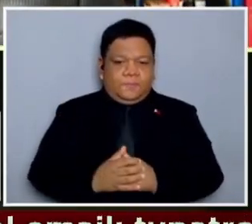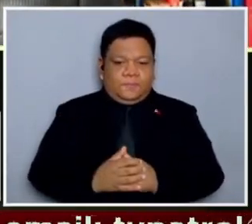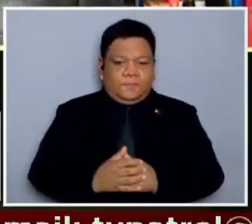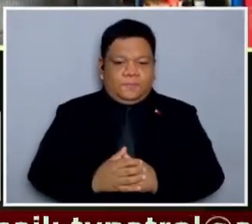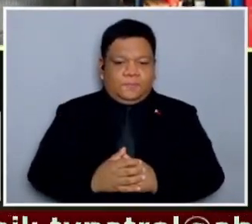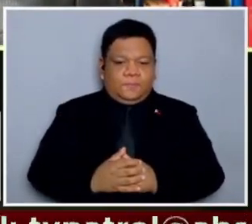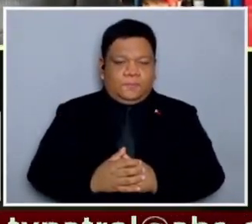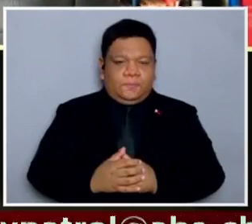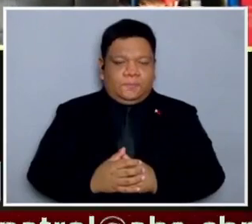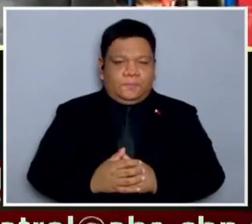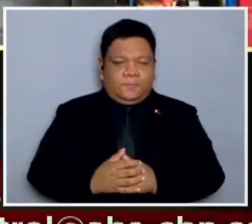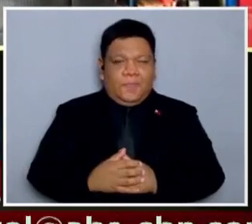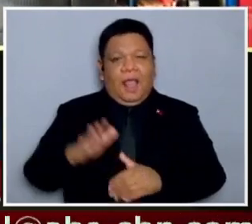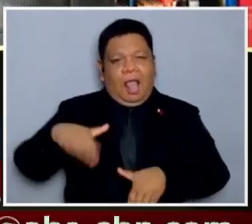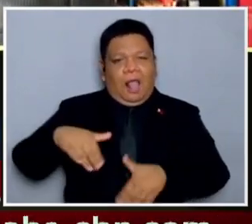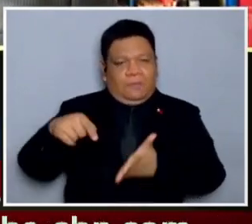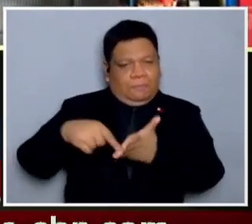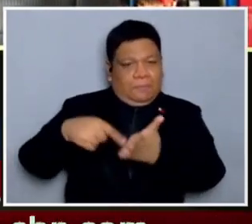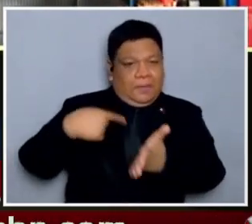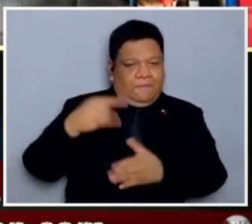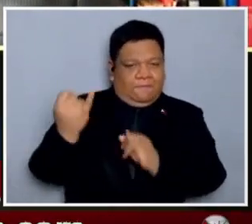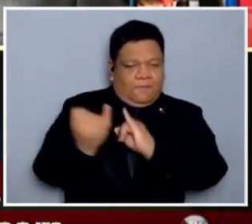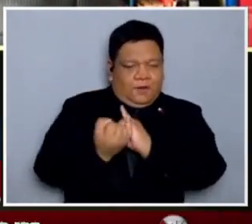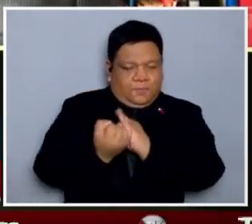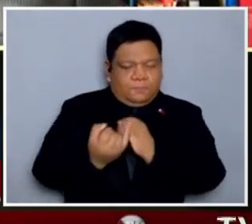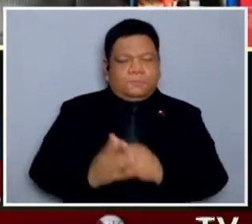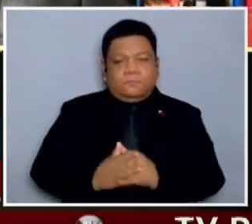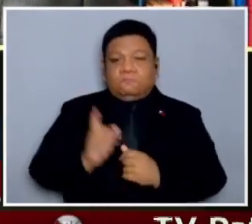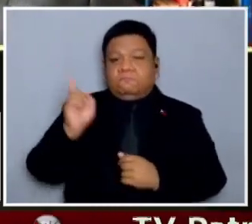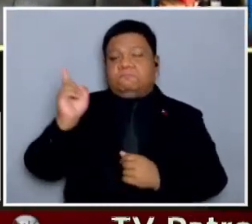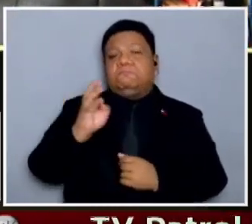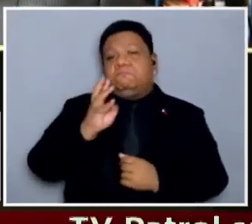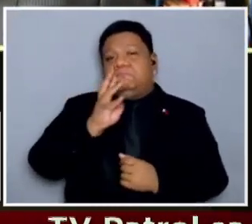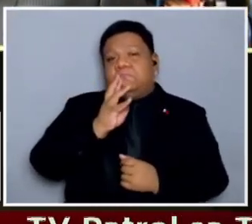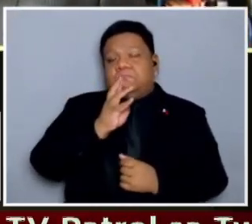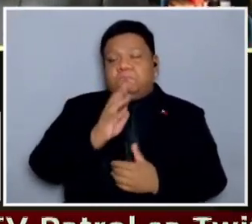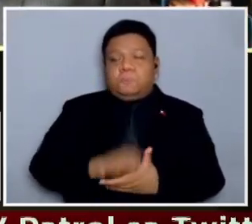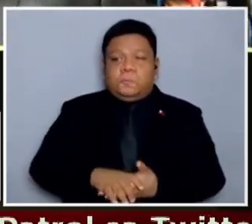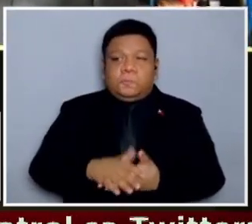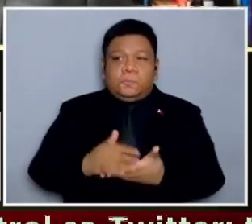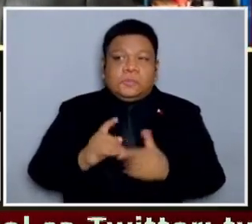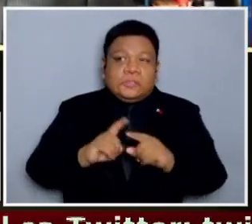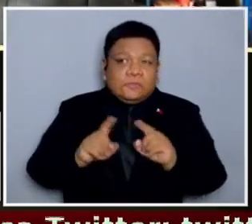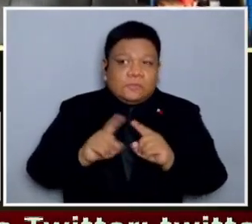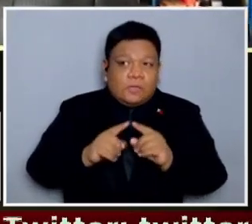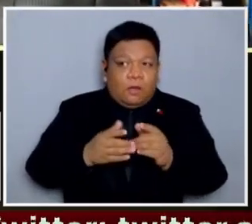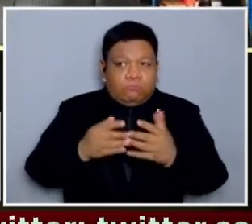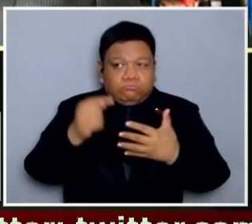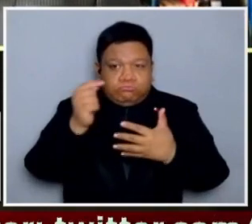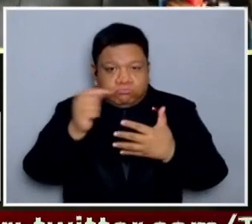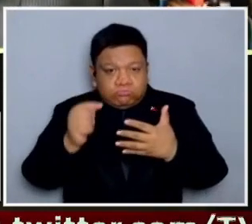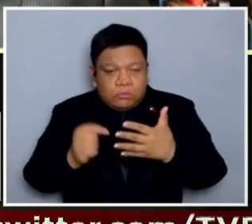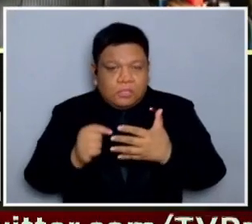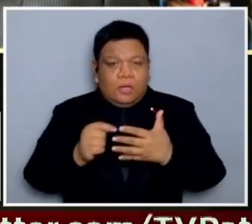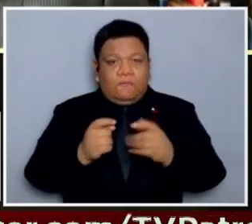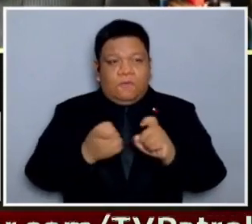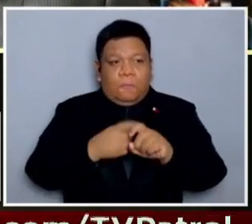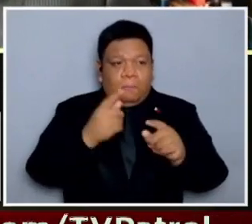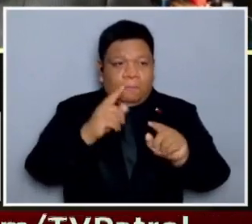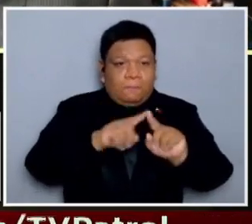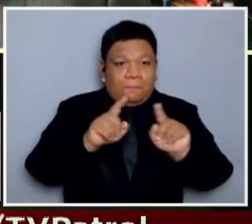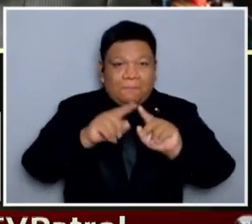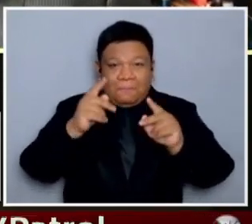We received some requests, some concerns from our patients who are